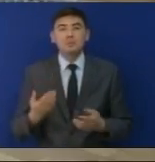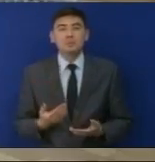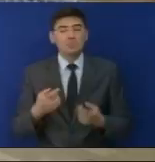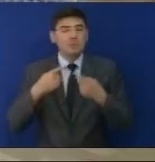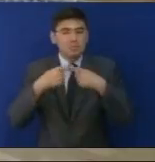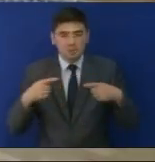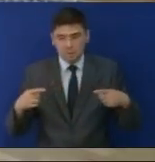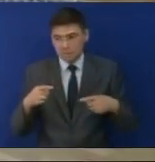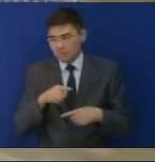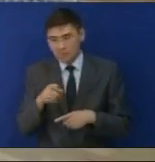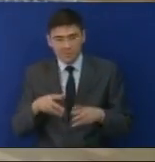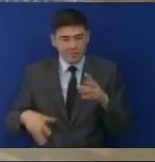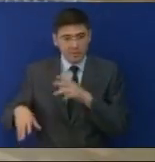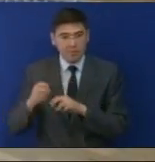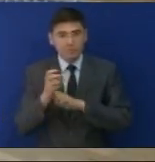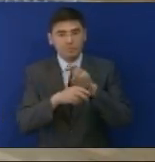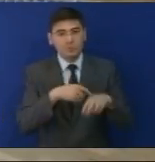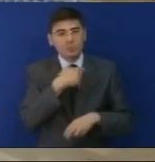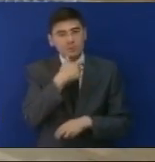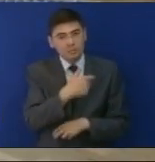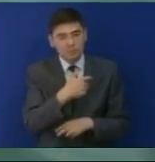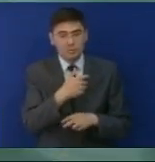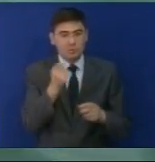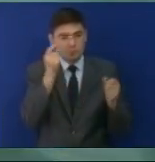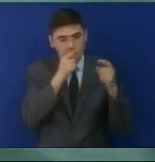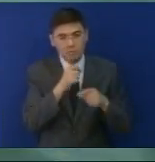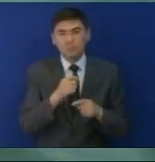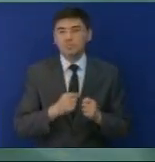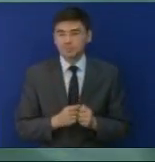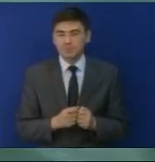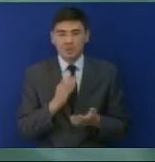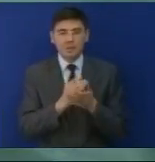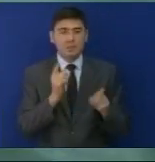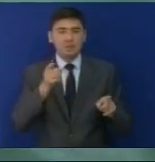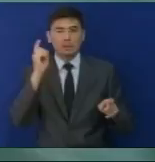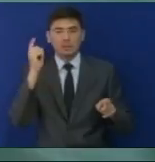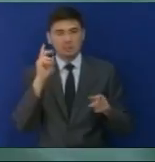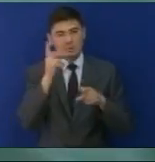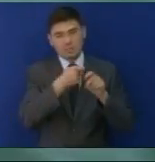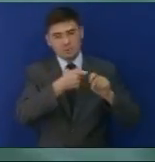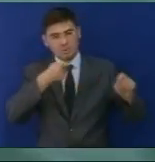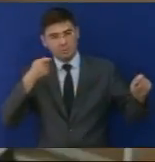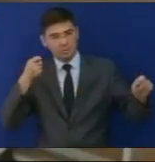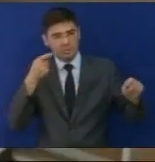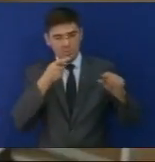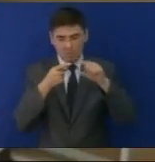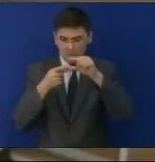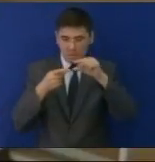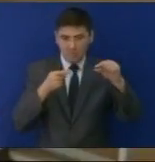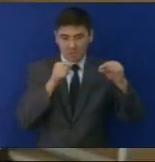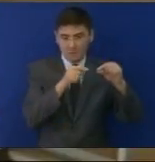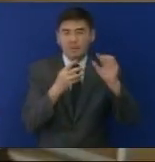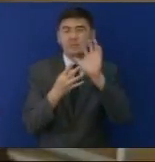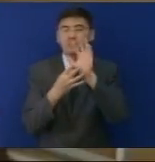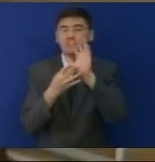государство. В музее хранятся экспонаты разных времен. Самыми древними считаются наконечники на стрелы, которые датируются 9 веком. Также в